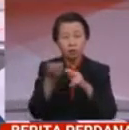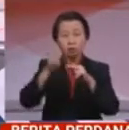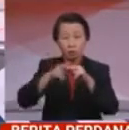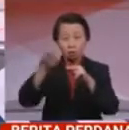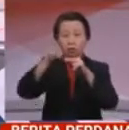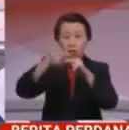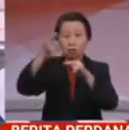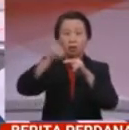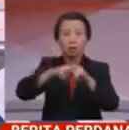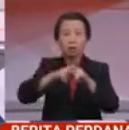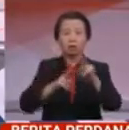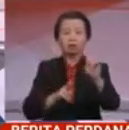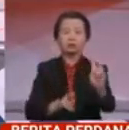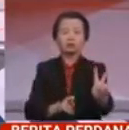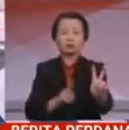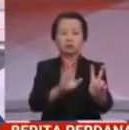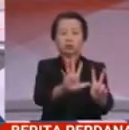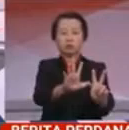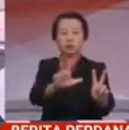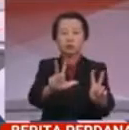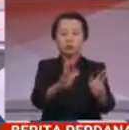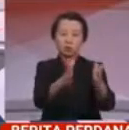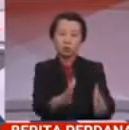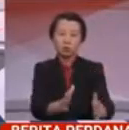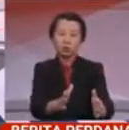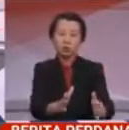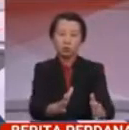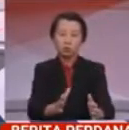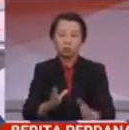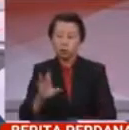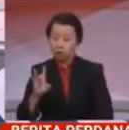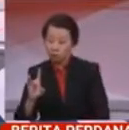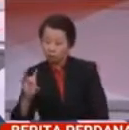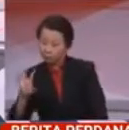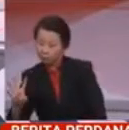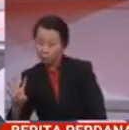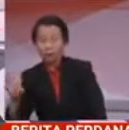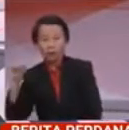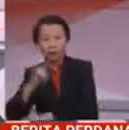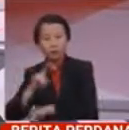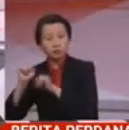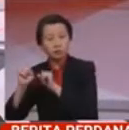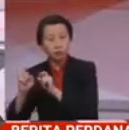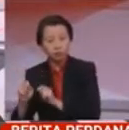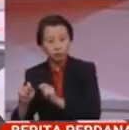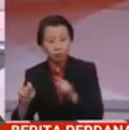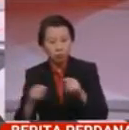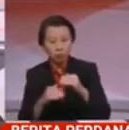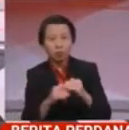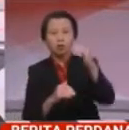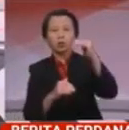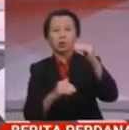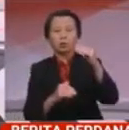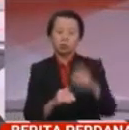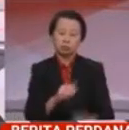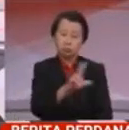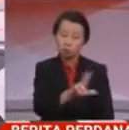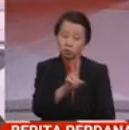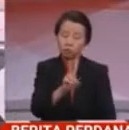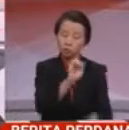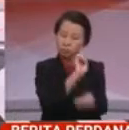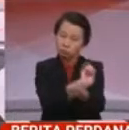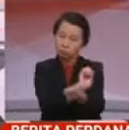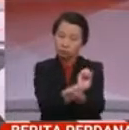ganda, iaitu 253 orang berbanding hanya 84 pada Sabtu. 32 daripadanya